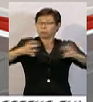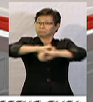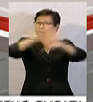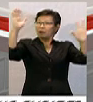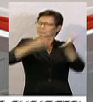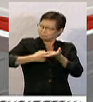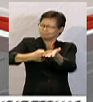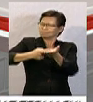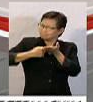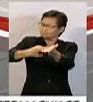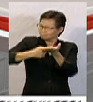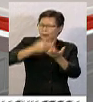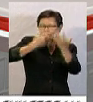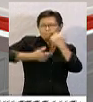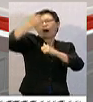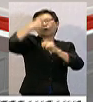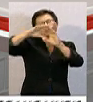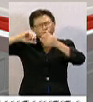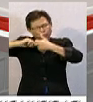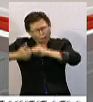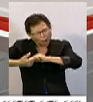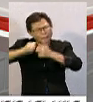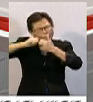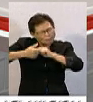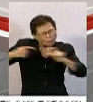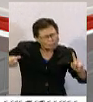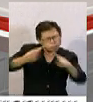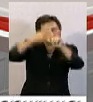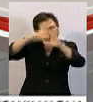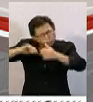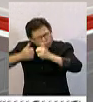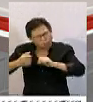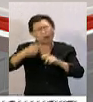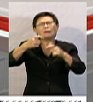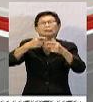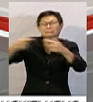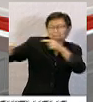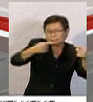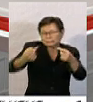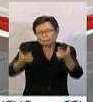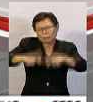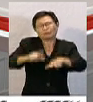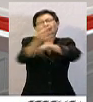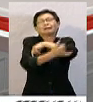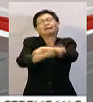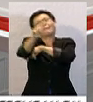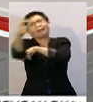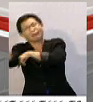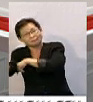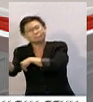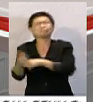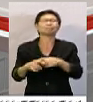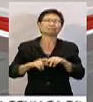hanya rundingan jalan terbaik untuk menyelesaikan apa jua konflik dan ketegangan yang melanda mana-mana negara.